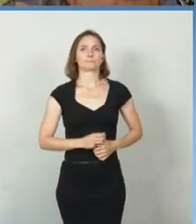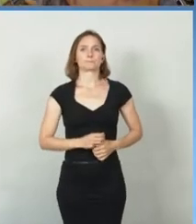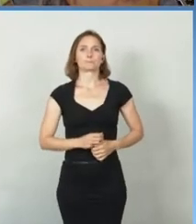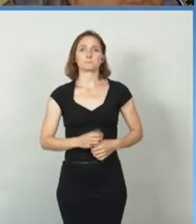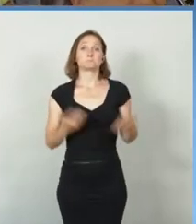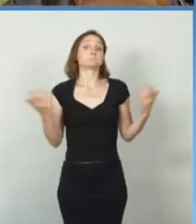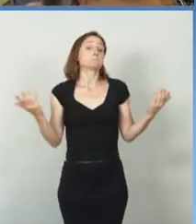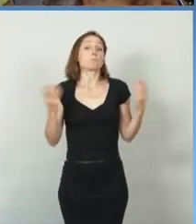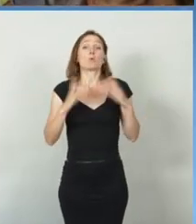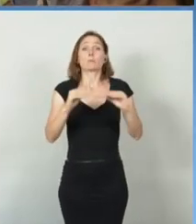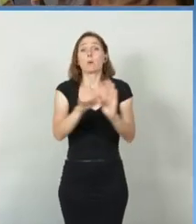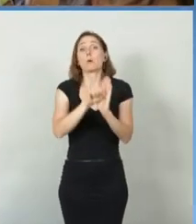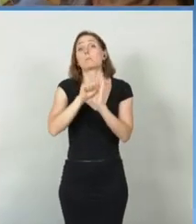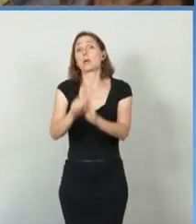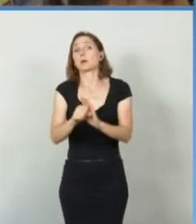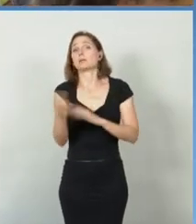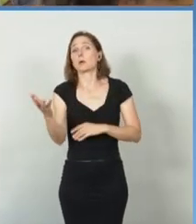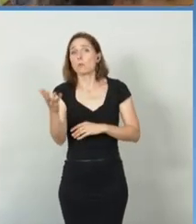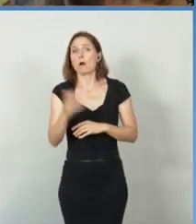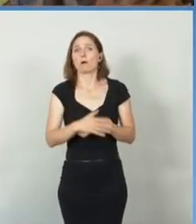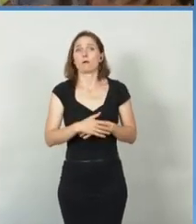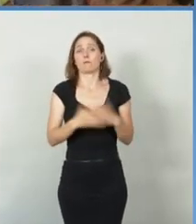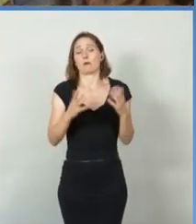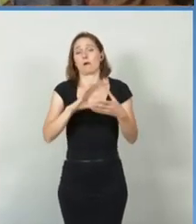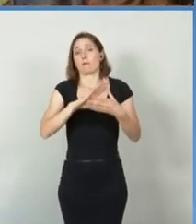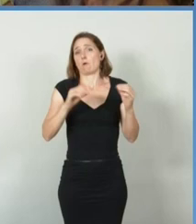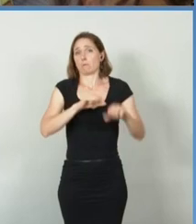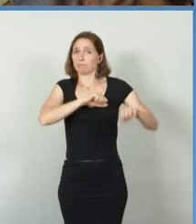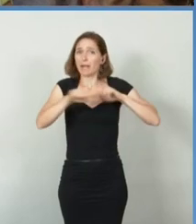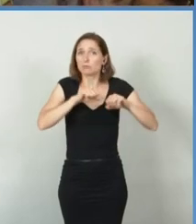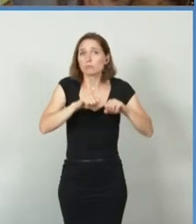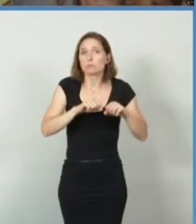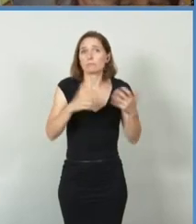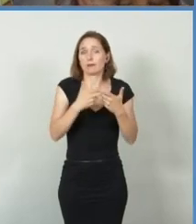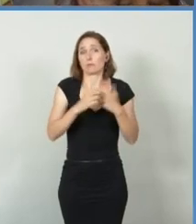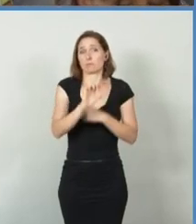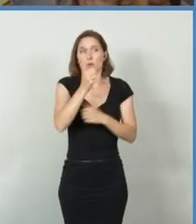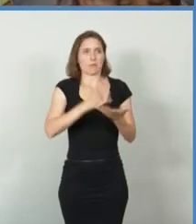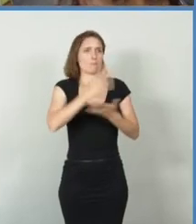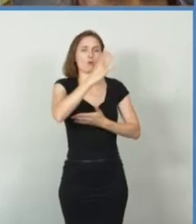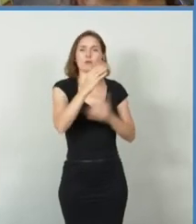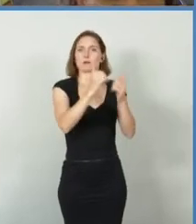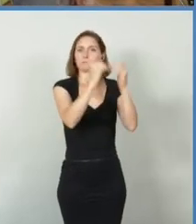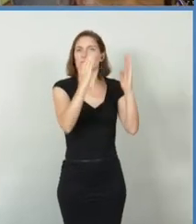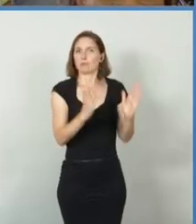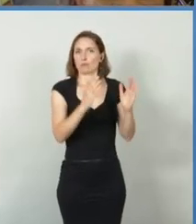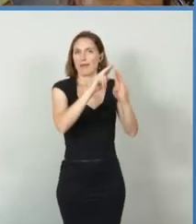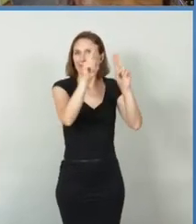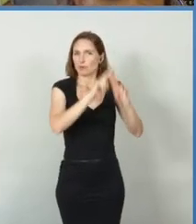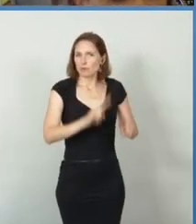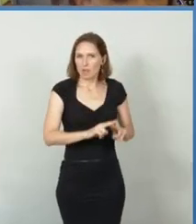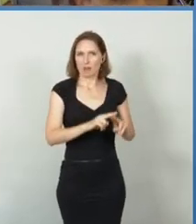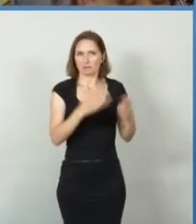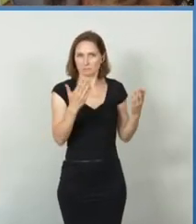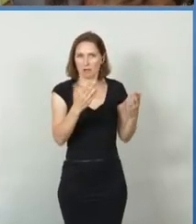concrètement ces priorités seront déclinées donc dans les principes d'action qui intégreront le premier projet de l'établissement de la maison de l'Internationale qui pose un